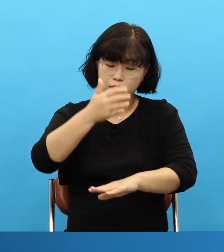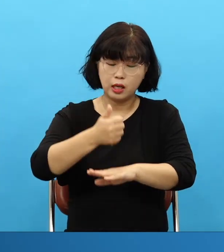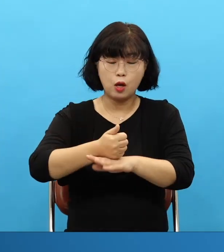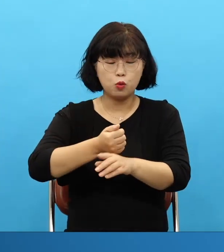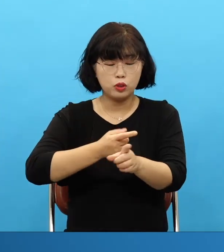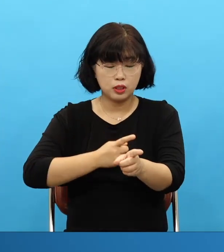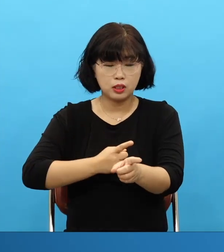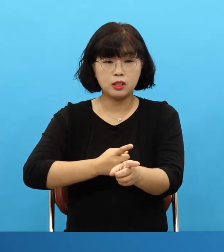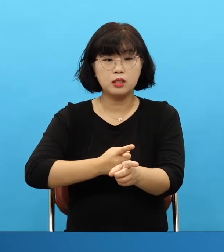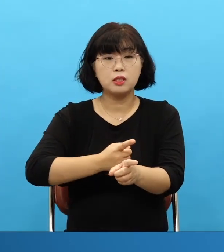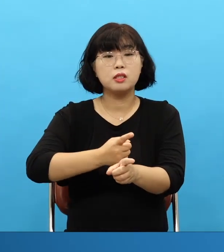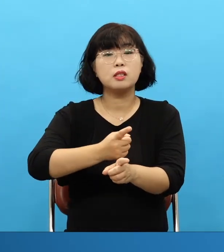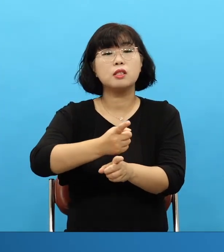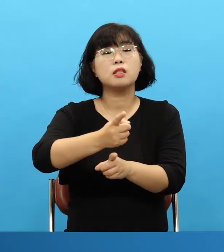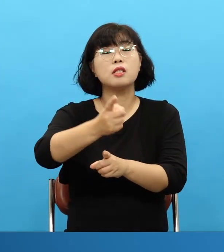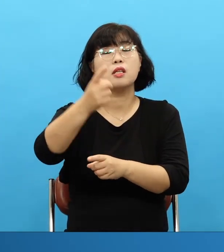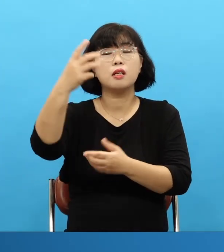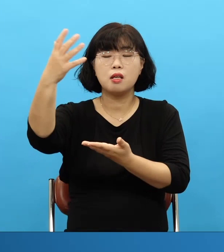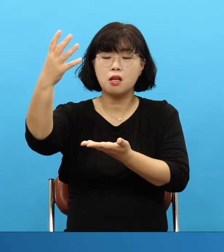죄의